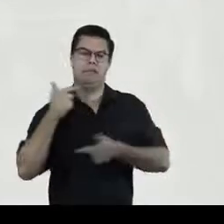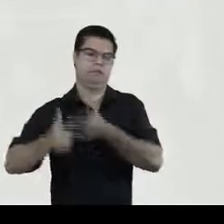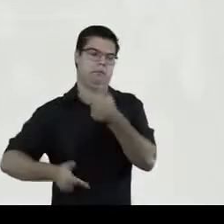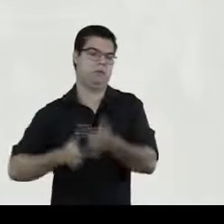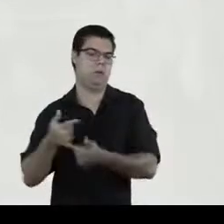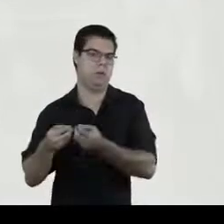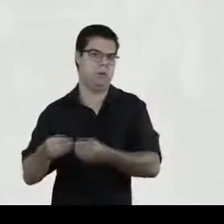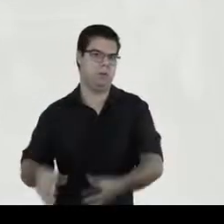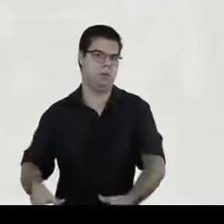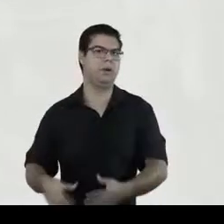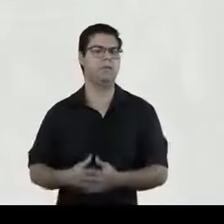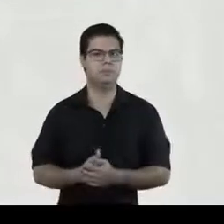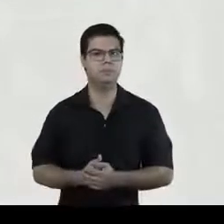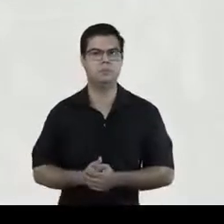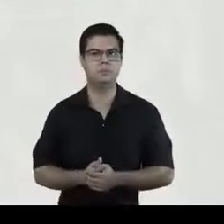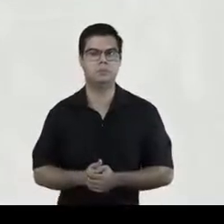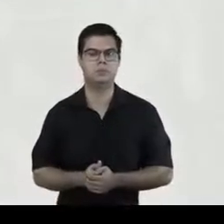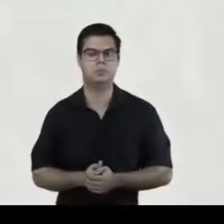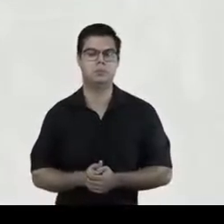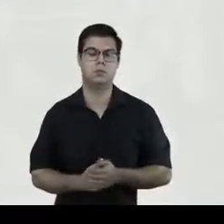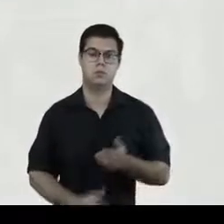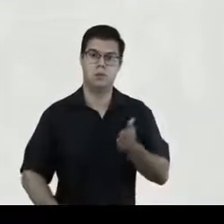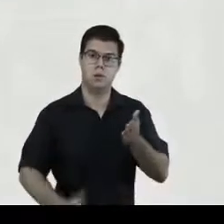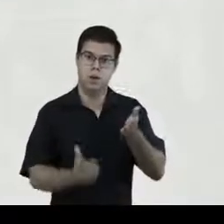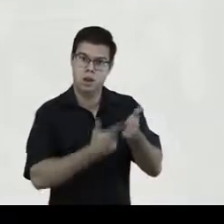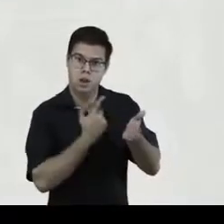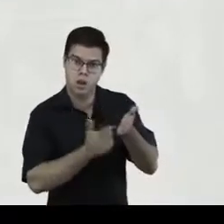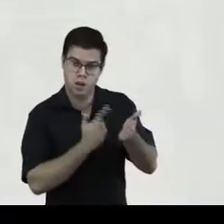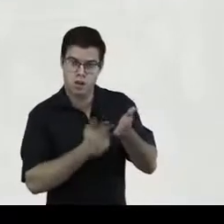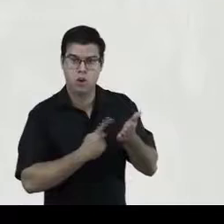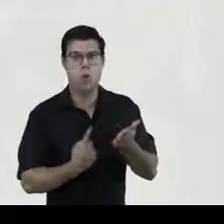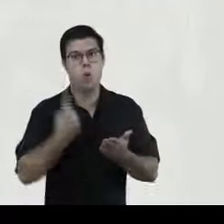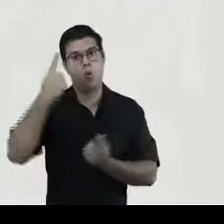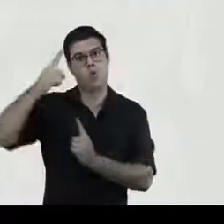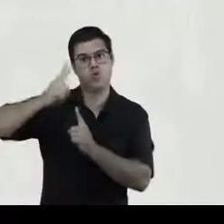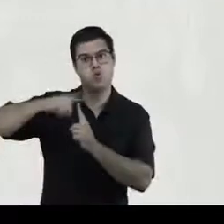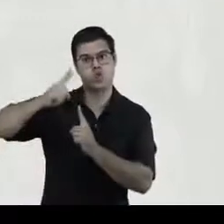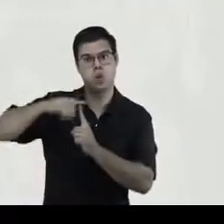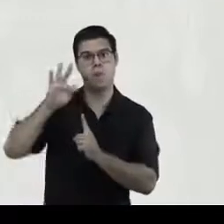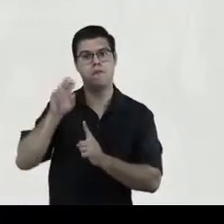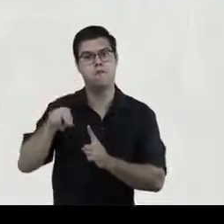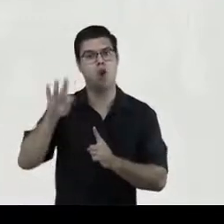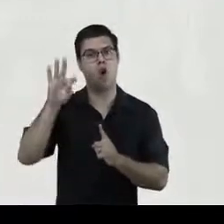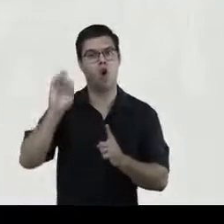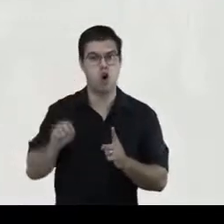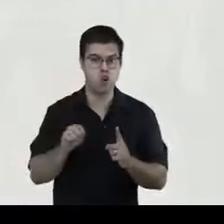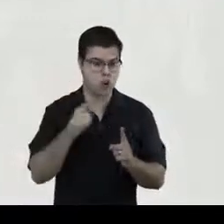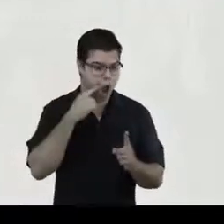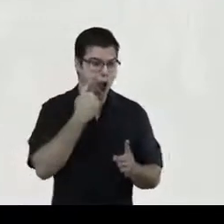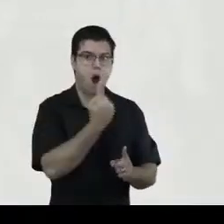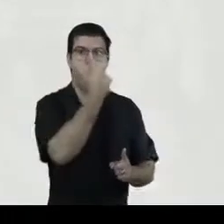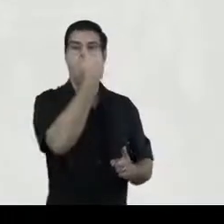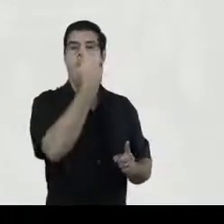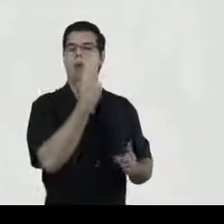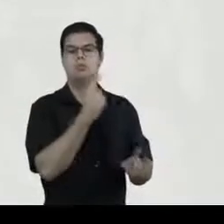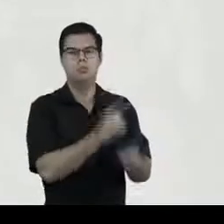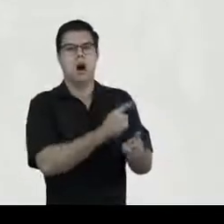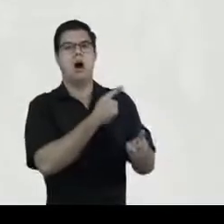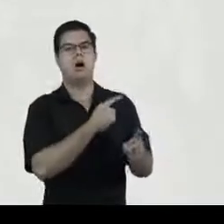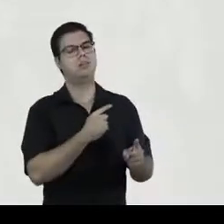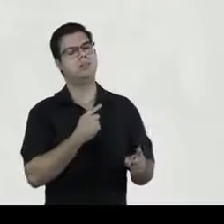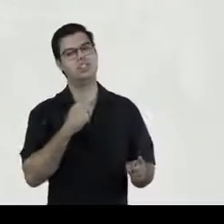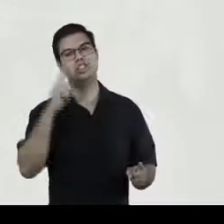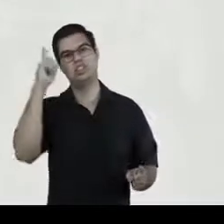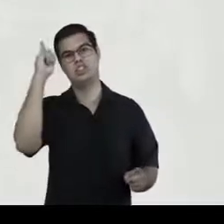Bücher in nur einer Schrift sind ausgesprochen selten. Das heißt, man kann nicht davon ausgehen, dass wenn man eine Seite gefunden hat, dass man dann den kompletten